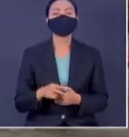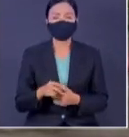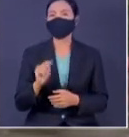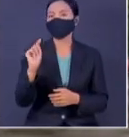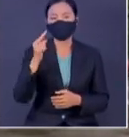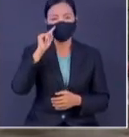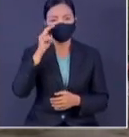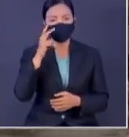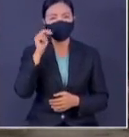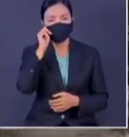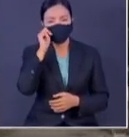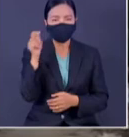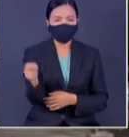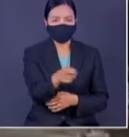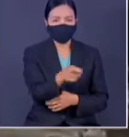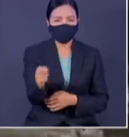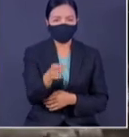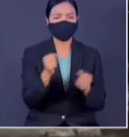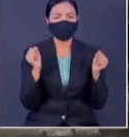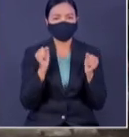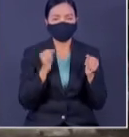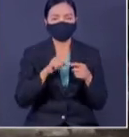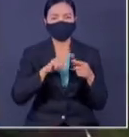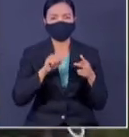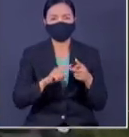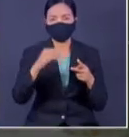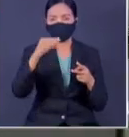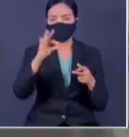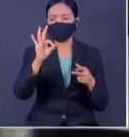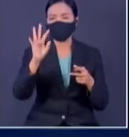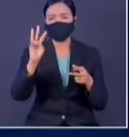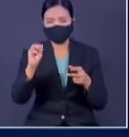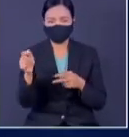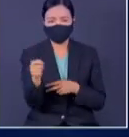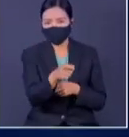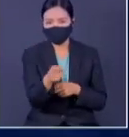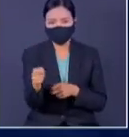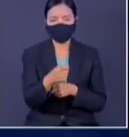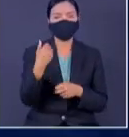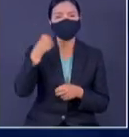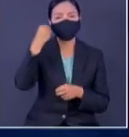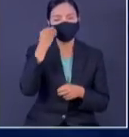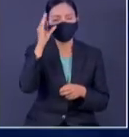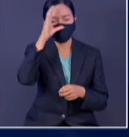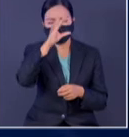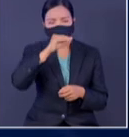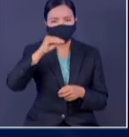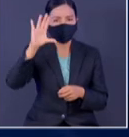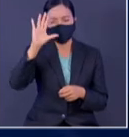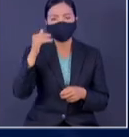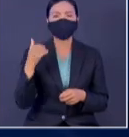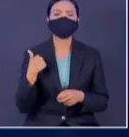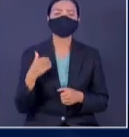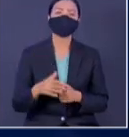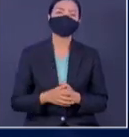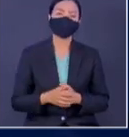ฉีดน้ำหล่อเย็นไว้ตลอดเวลานะครับตั้งแต่เมื่อคืนนี้นะฮะตลอดทั้งคืนเลยครับคุณผู้ชมครับไม่ใช่แค่ช่วงเย็น